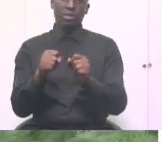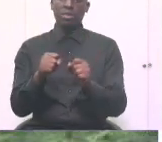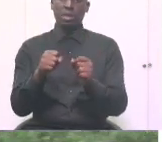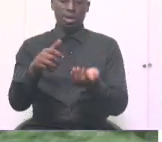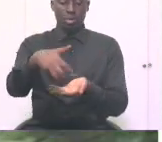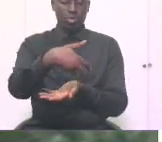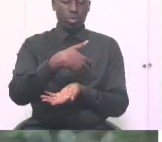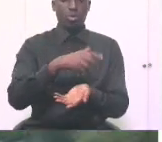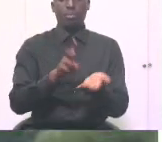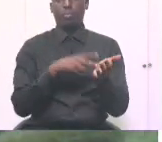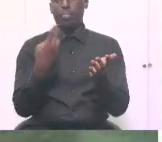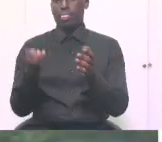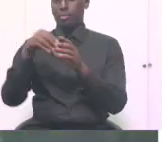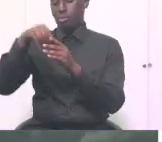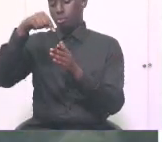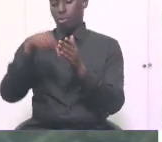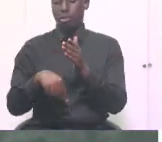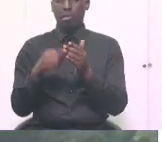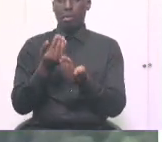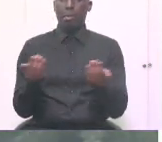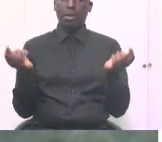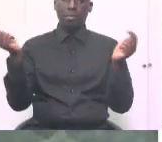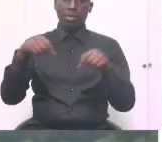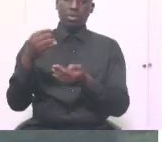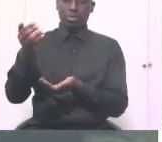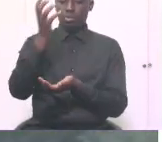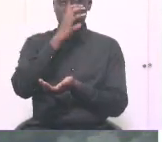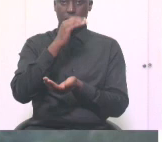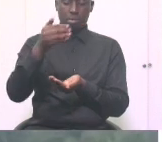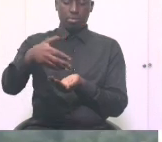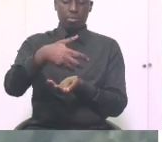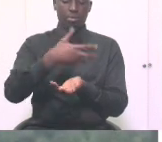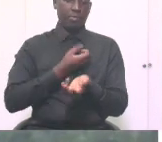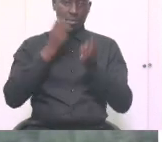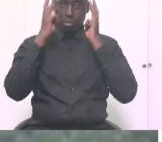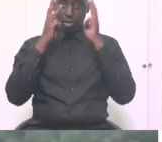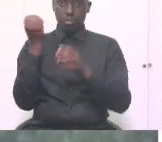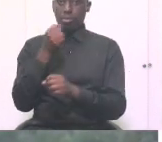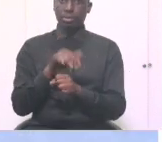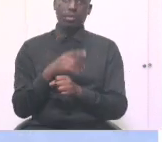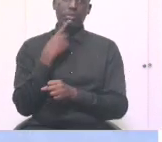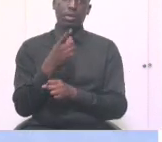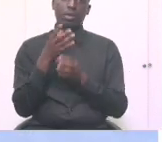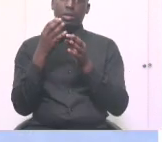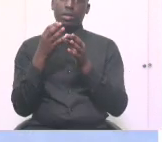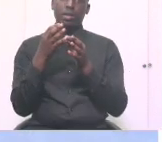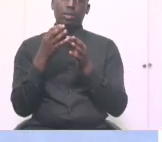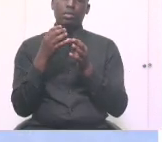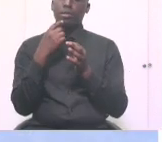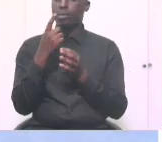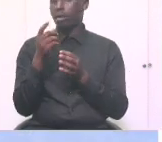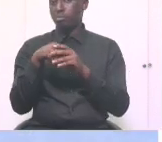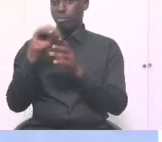mwobo dufite impungenge y'abana baje gutashya ugasanga nyine dufite impungenge zikomeye kubera myo bagenda bacukura higi bisemo mu mashyamba